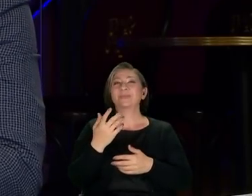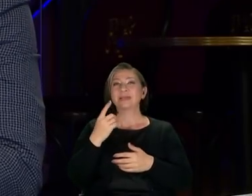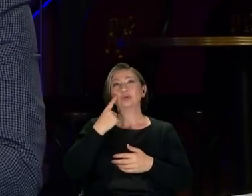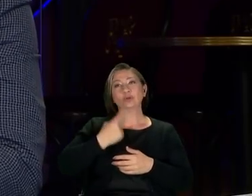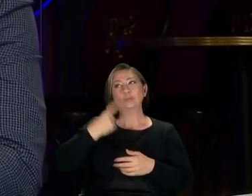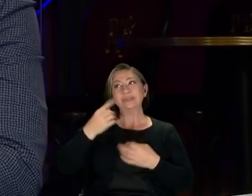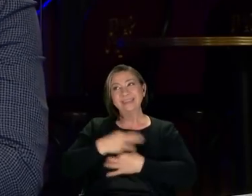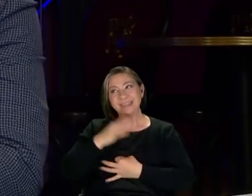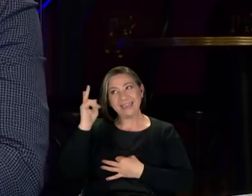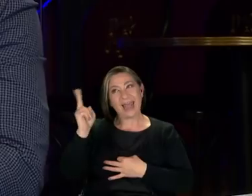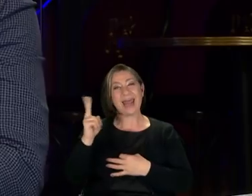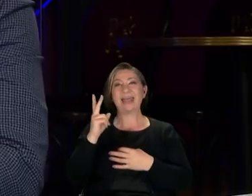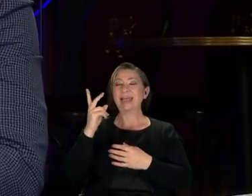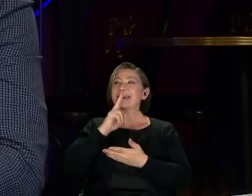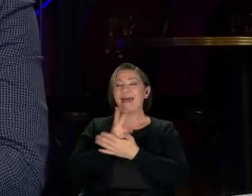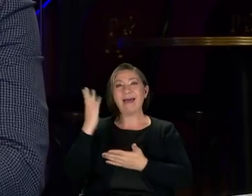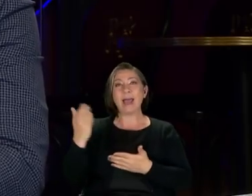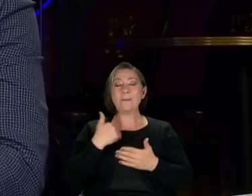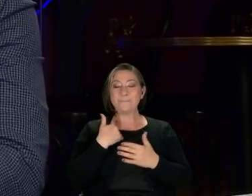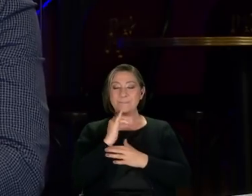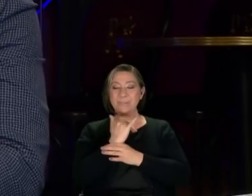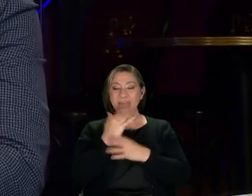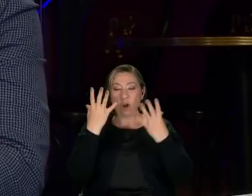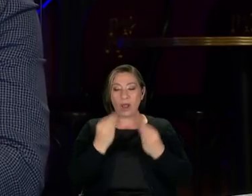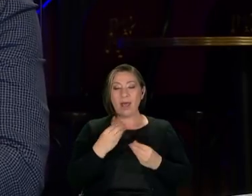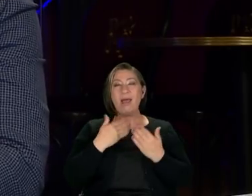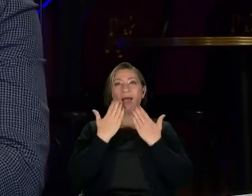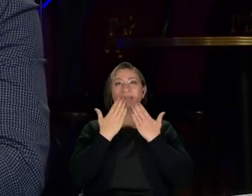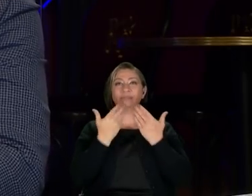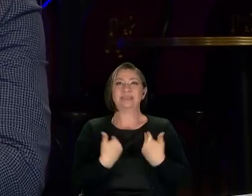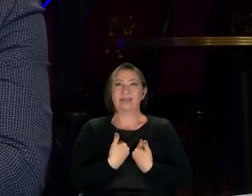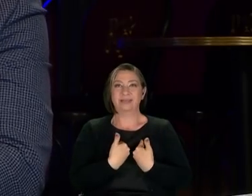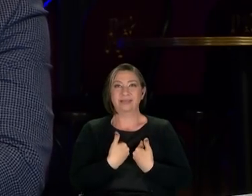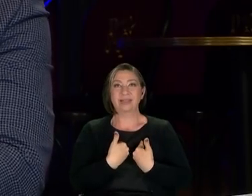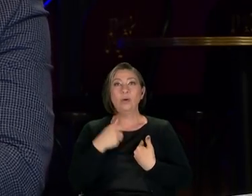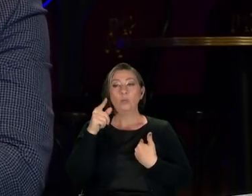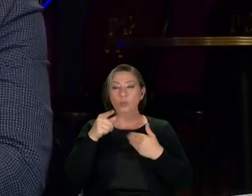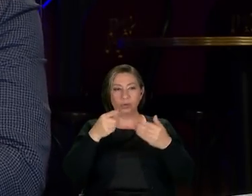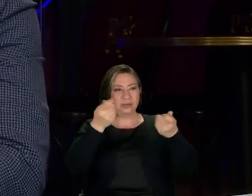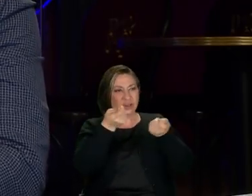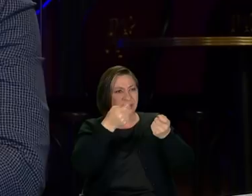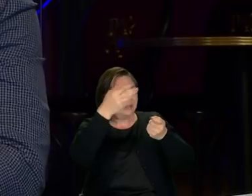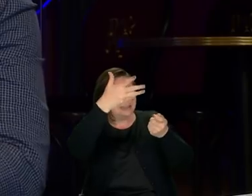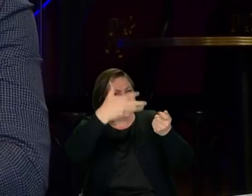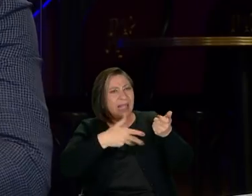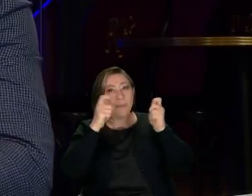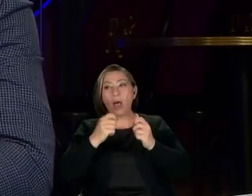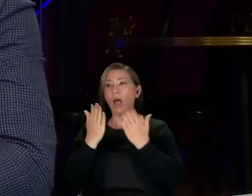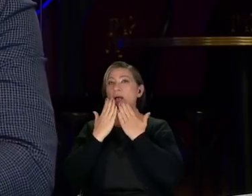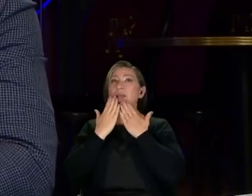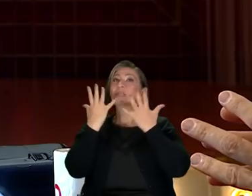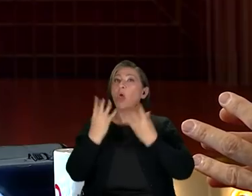Sayın Cumhurbaşkanımız. Ama ben şöyle meslek itibariyle aslında akademisyenim. Evet. Bunları yaparken de akademisyenin